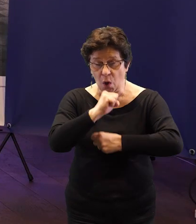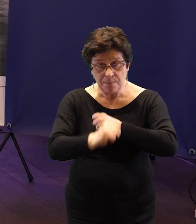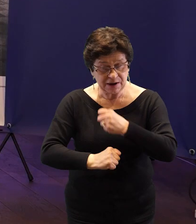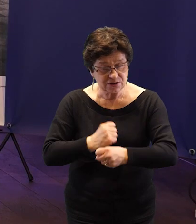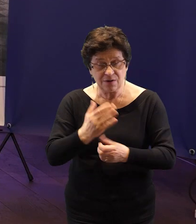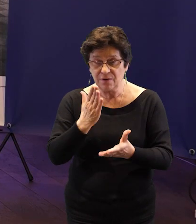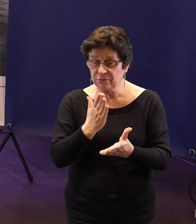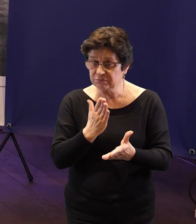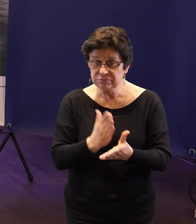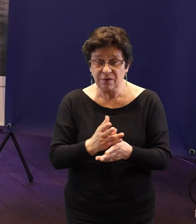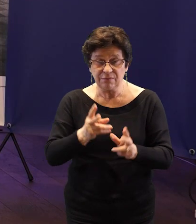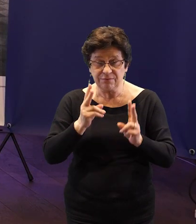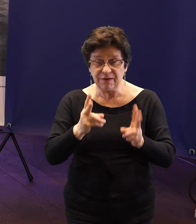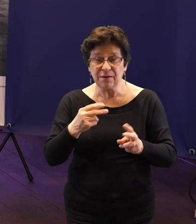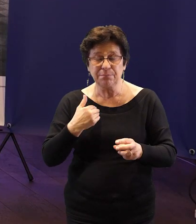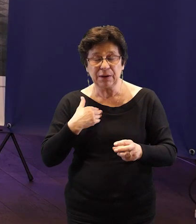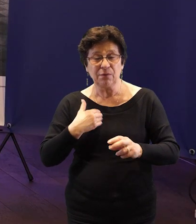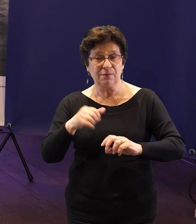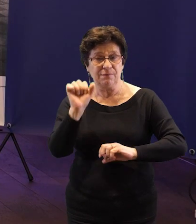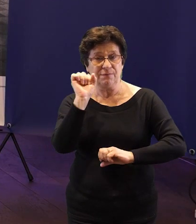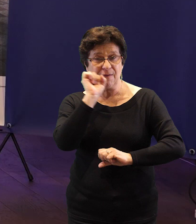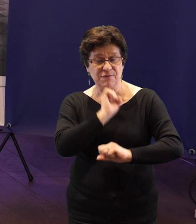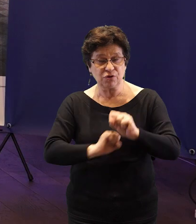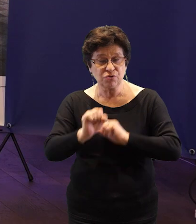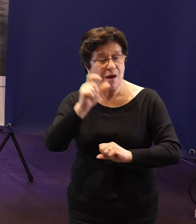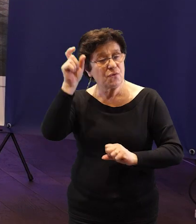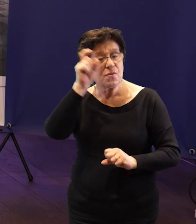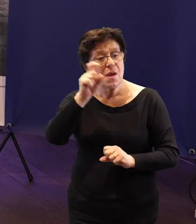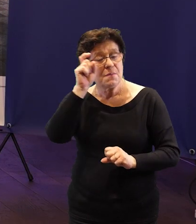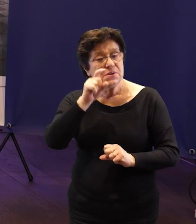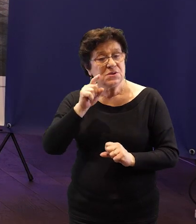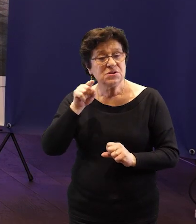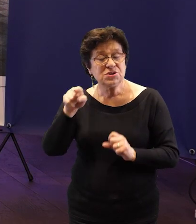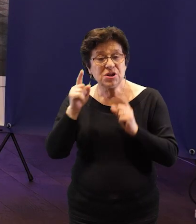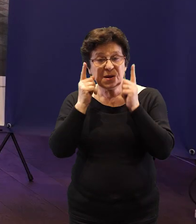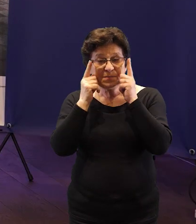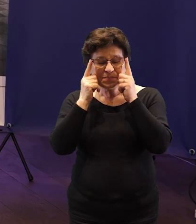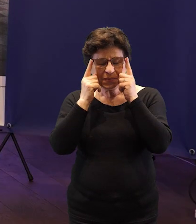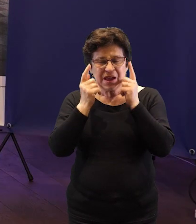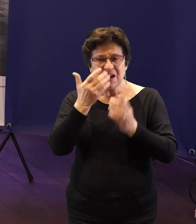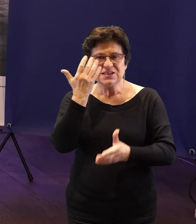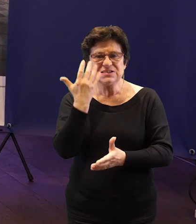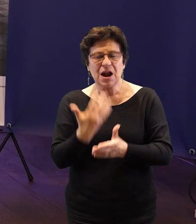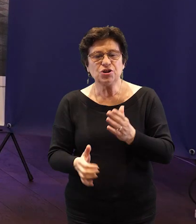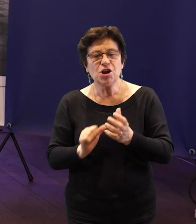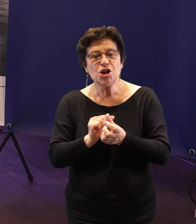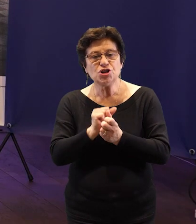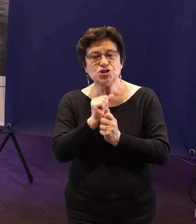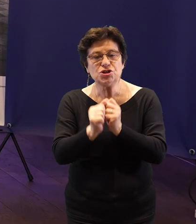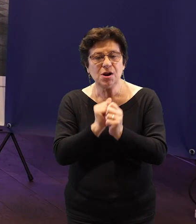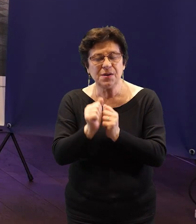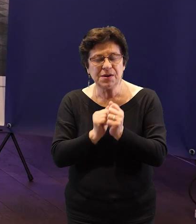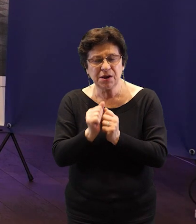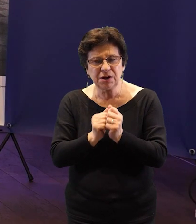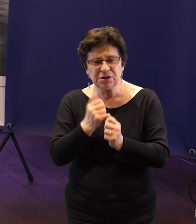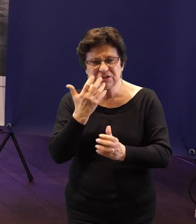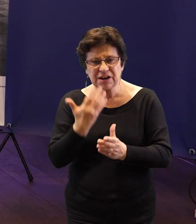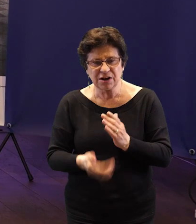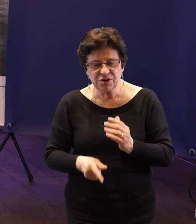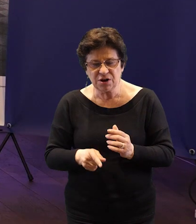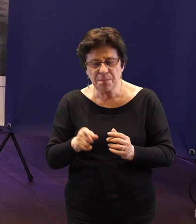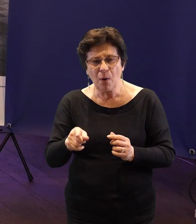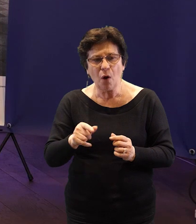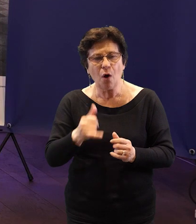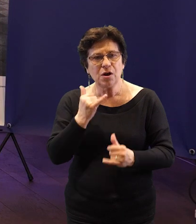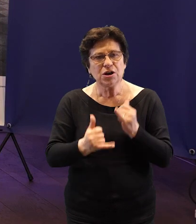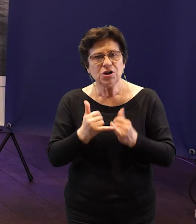że we Wrocławiu Niemcy utracili silniki do nich, bo jak kończyła się wojna, to Rosjanie